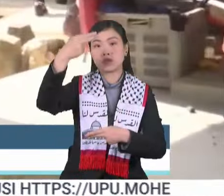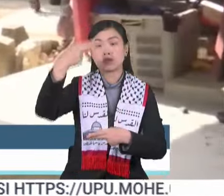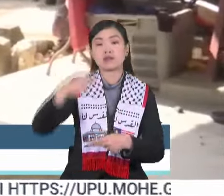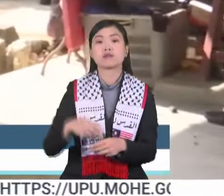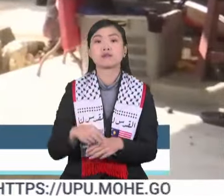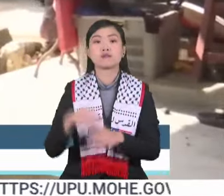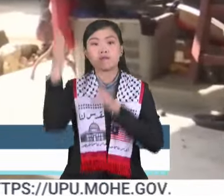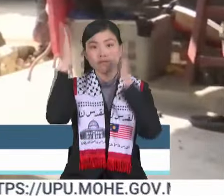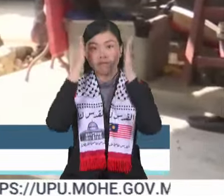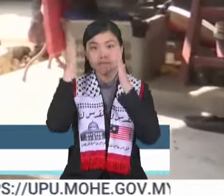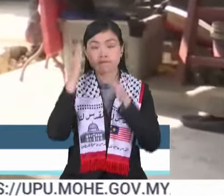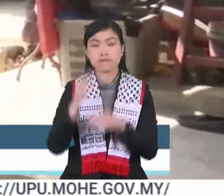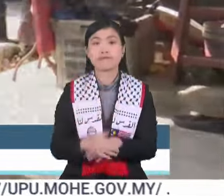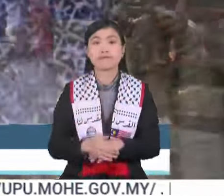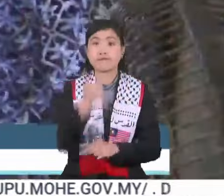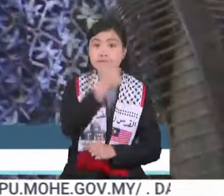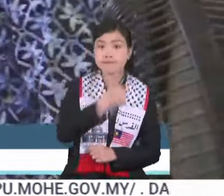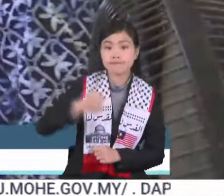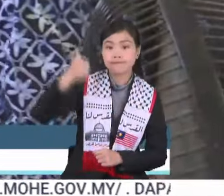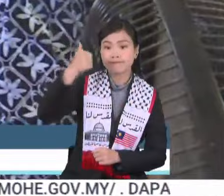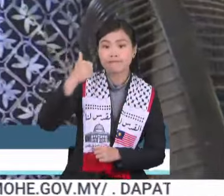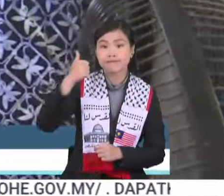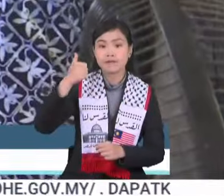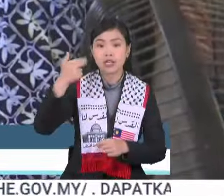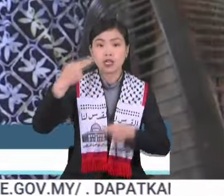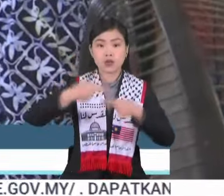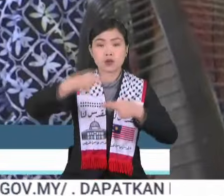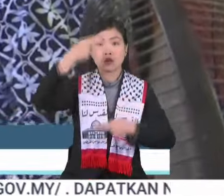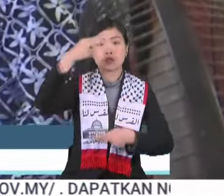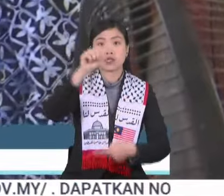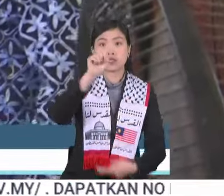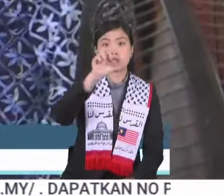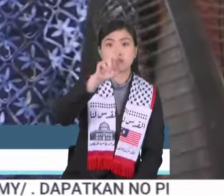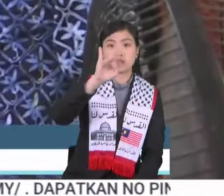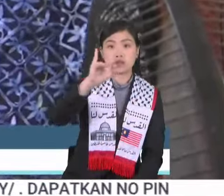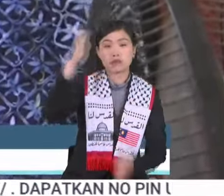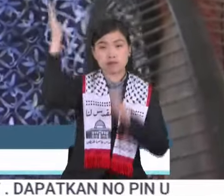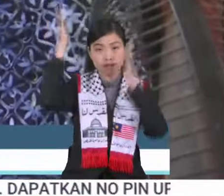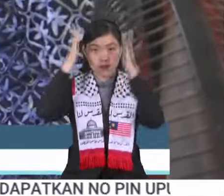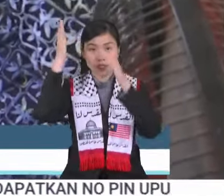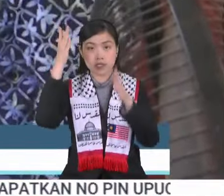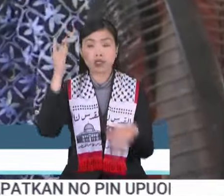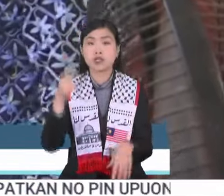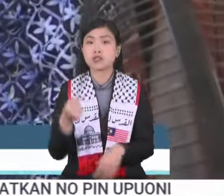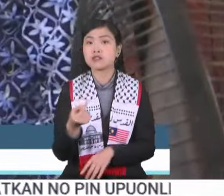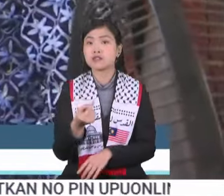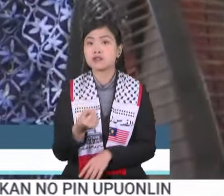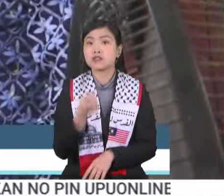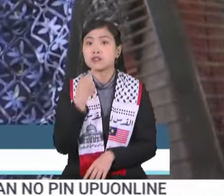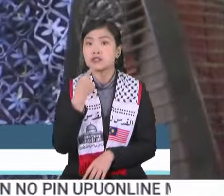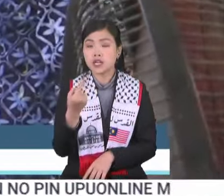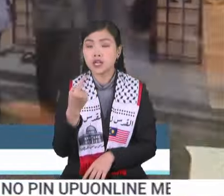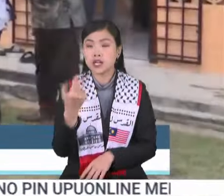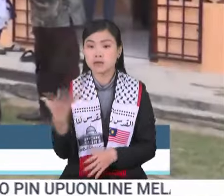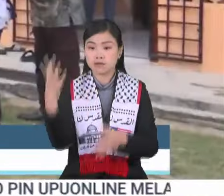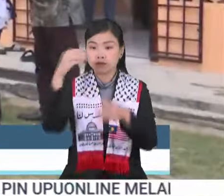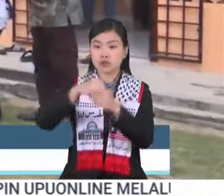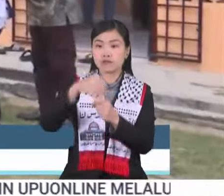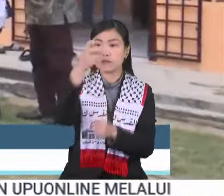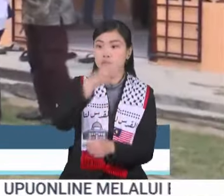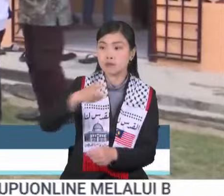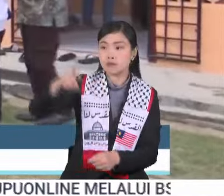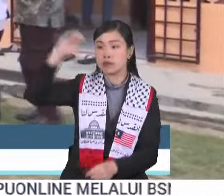Seremban menurut pengerusi rangkaian Hotel Malaysia Dr zahuddin Man pibatan pihaknya menerusi jelajah an RTM